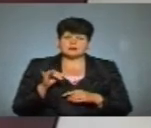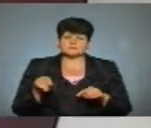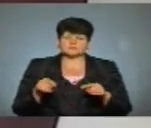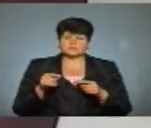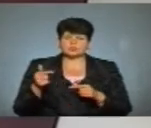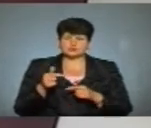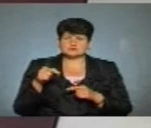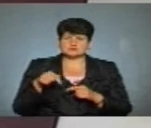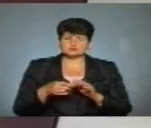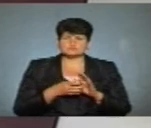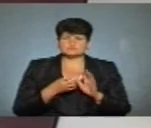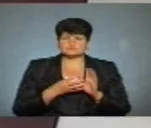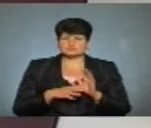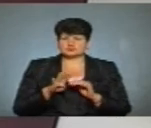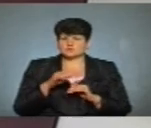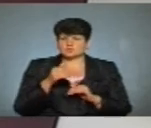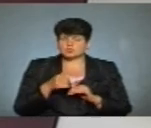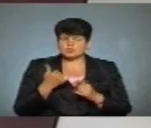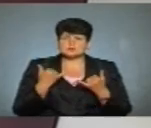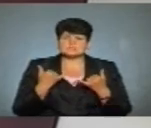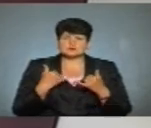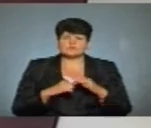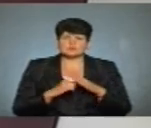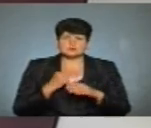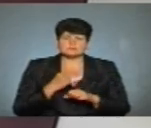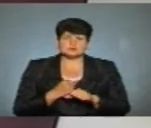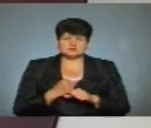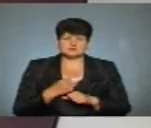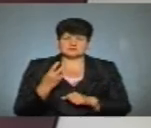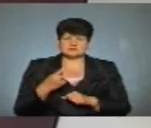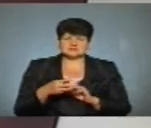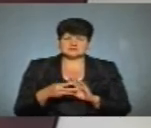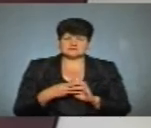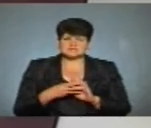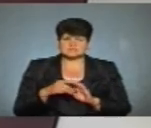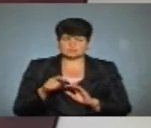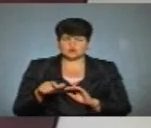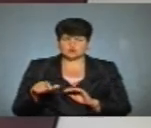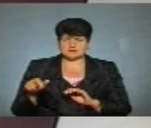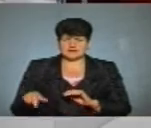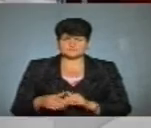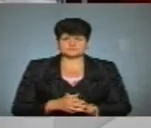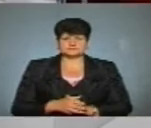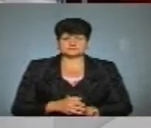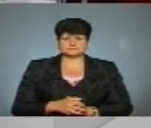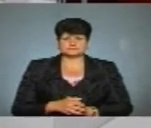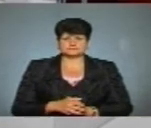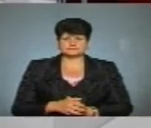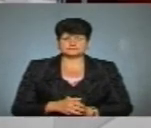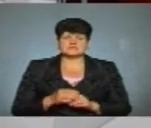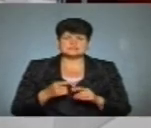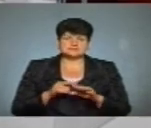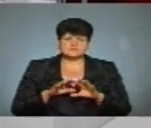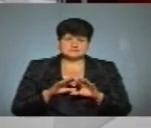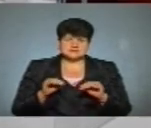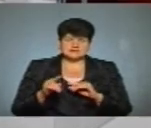грудні 1994 року. Зараз у фонді працює 28 людей, розповіла Аліна Муц. На цьому у